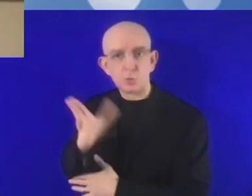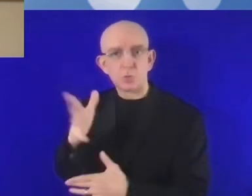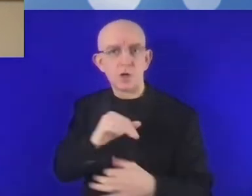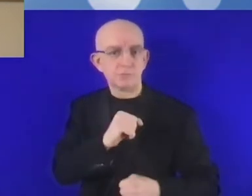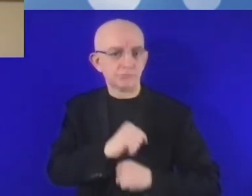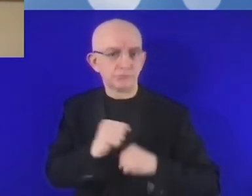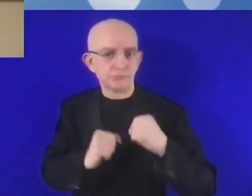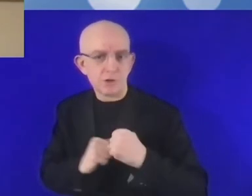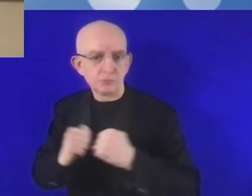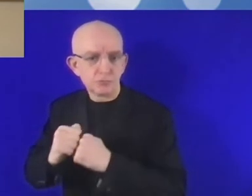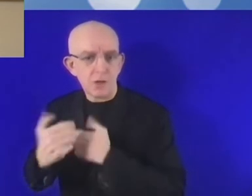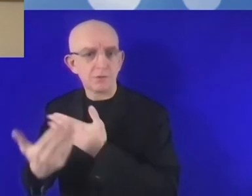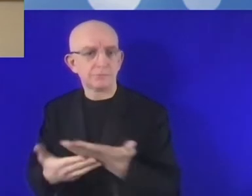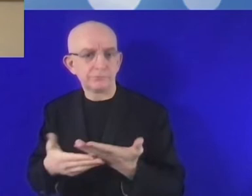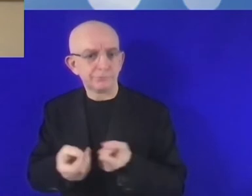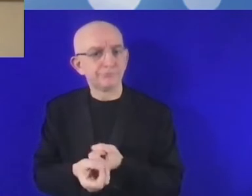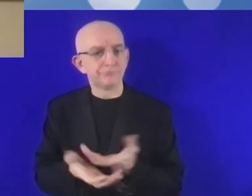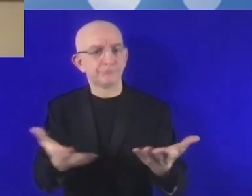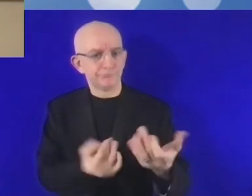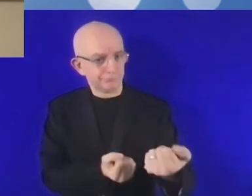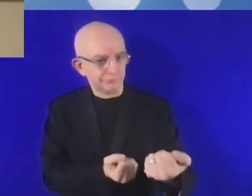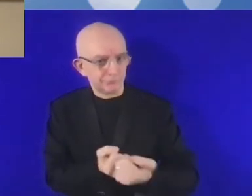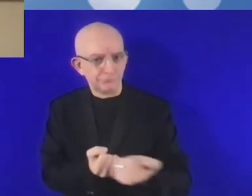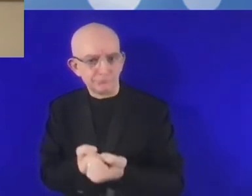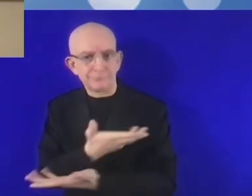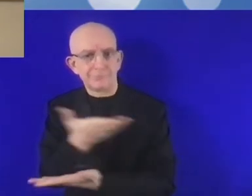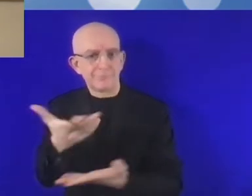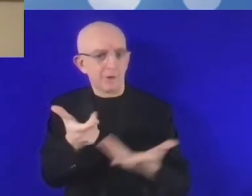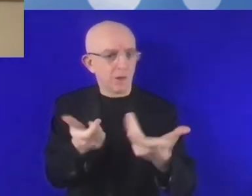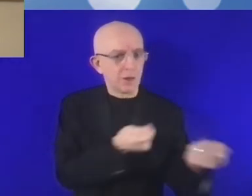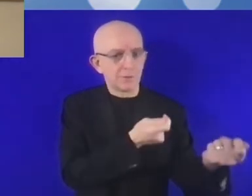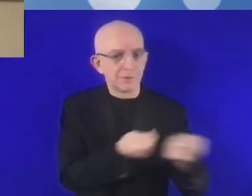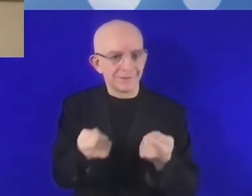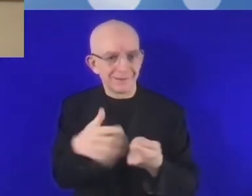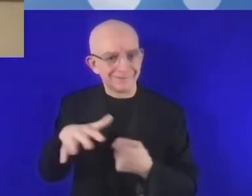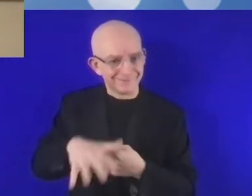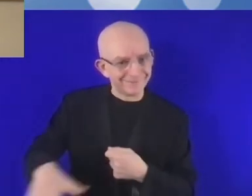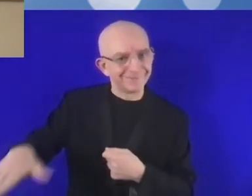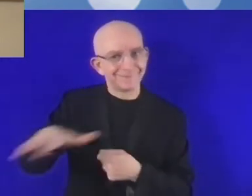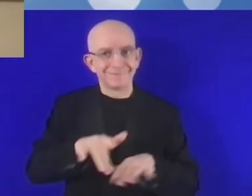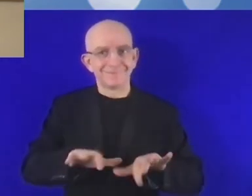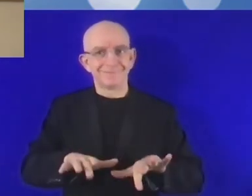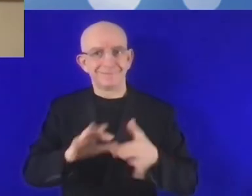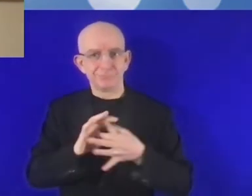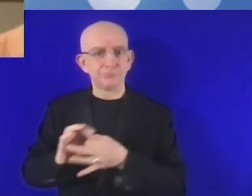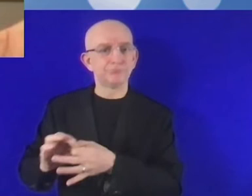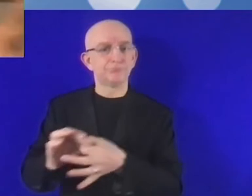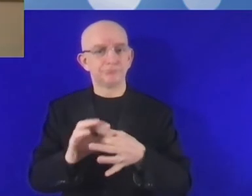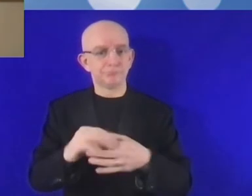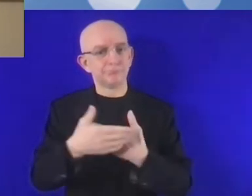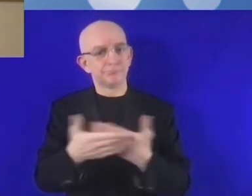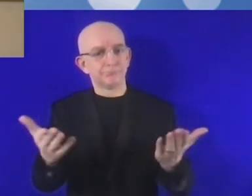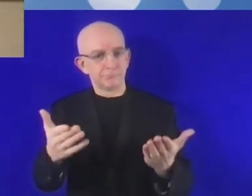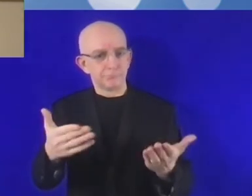الدولية العديدة لكي تقوم بدعم مشغلي الإنترنت في